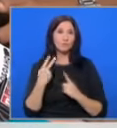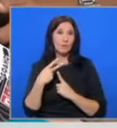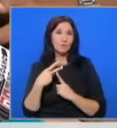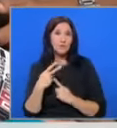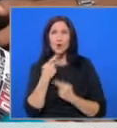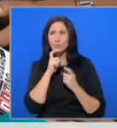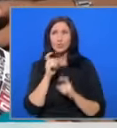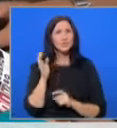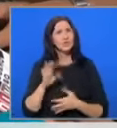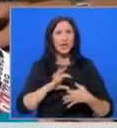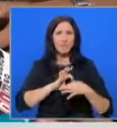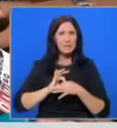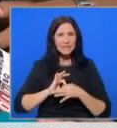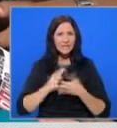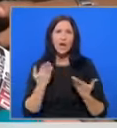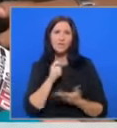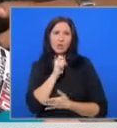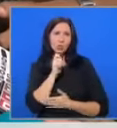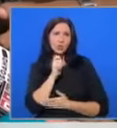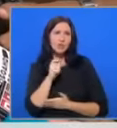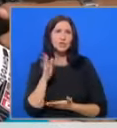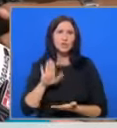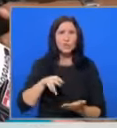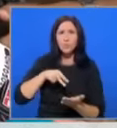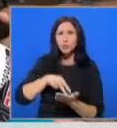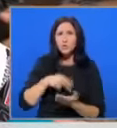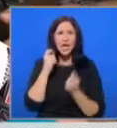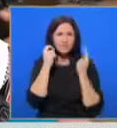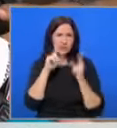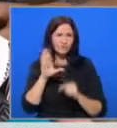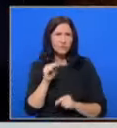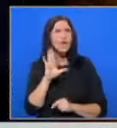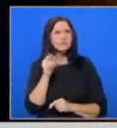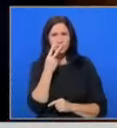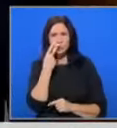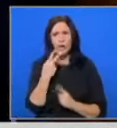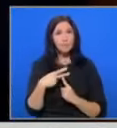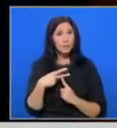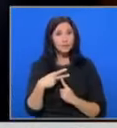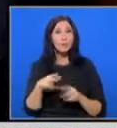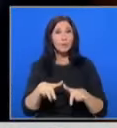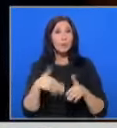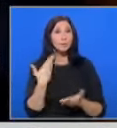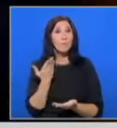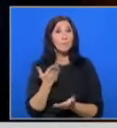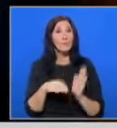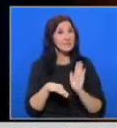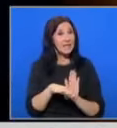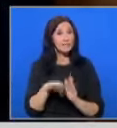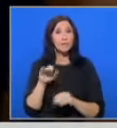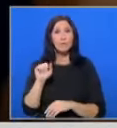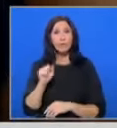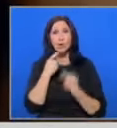коментирате, че е бил пристрастен, каква е журналистическата му позиция, е известно на всички. Всички сте огледали по телевизия. Парламентарно представените партии